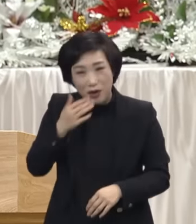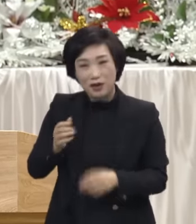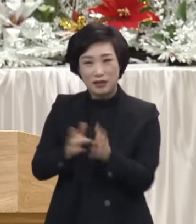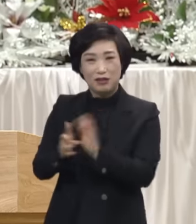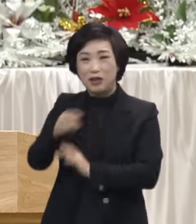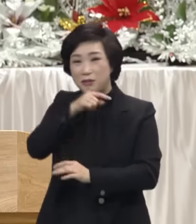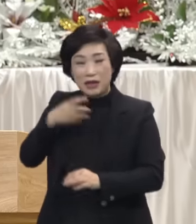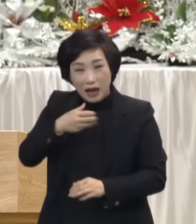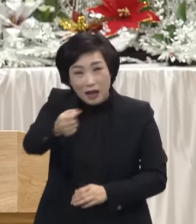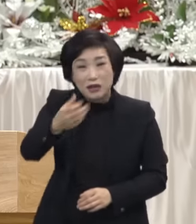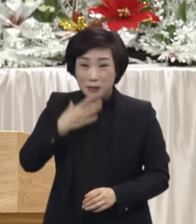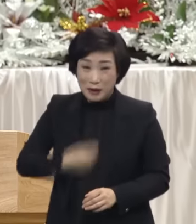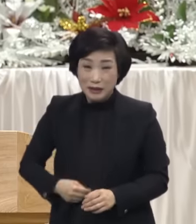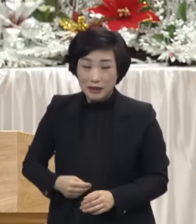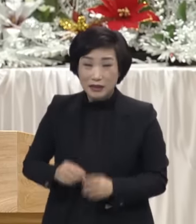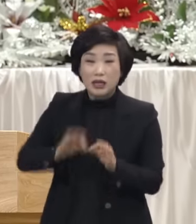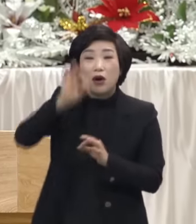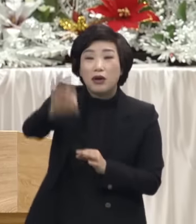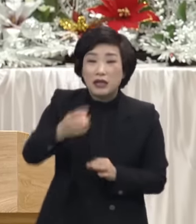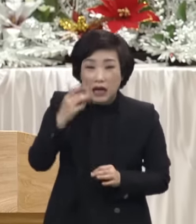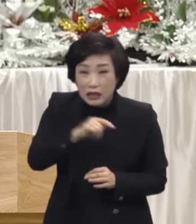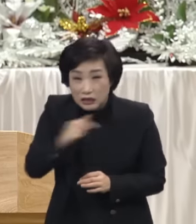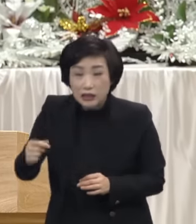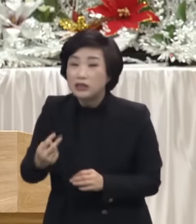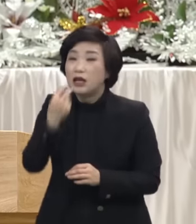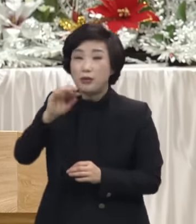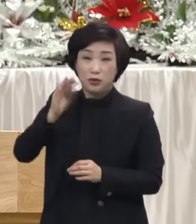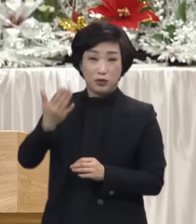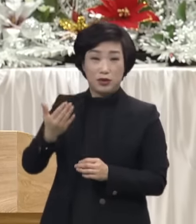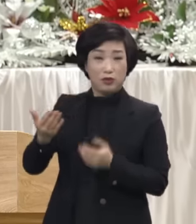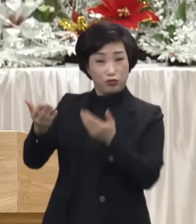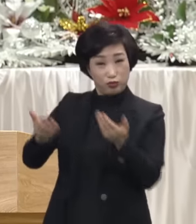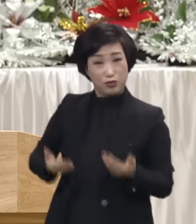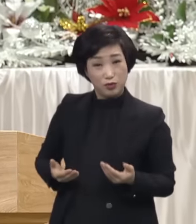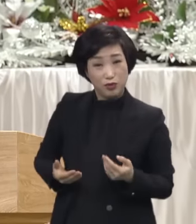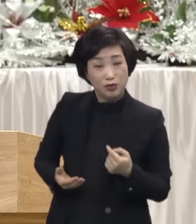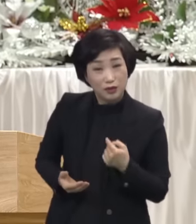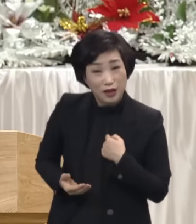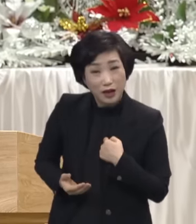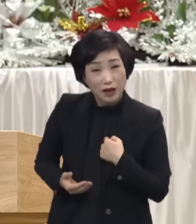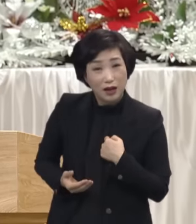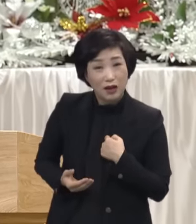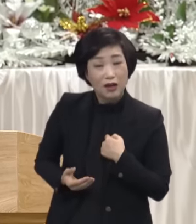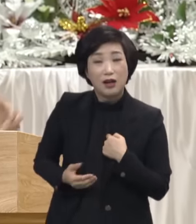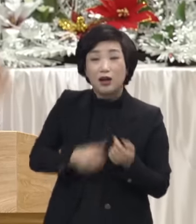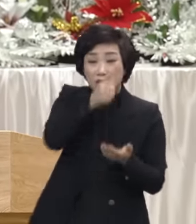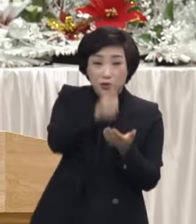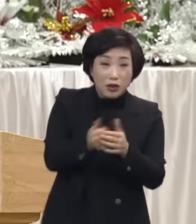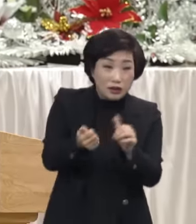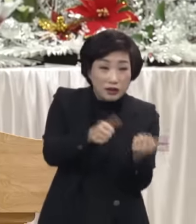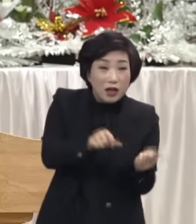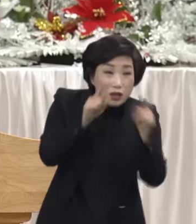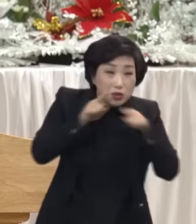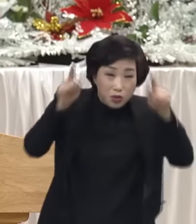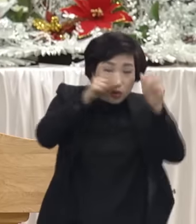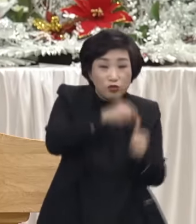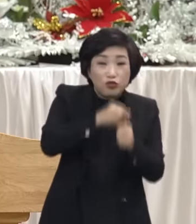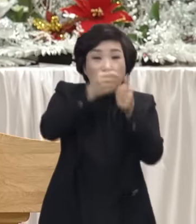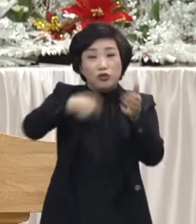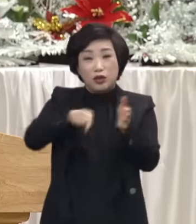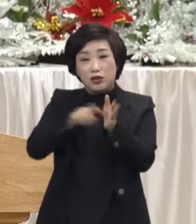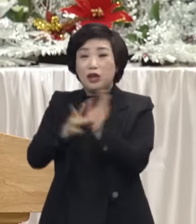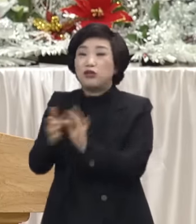피를 받아마셔 영원한 양식이요 생명이요, 그리고 나를 죄와 사망과 지옥에서 구원하기